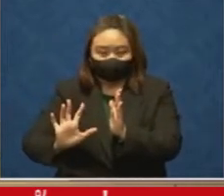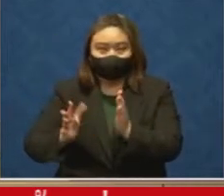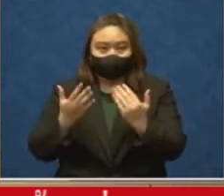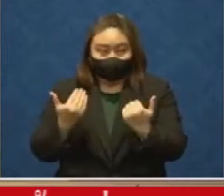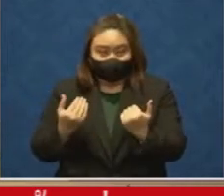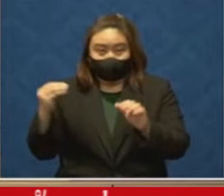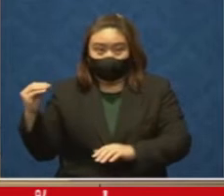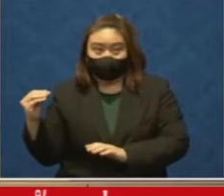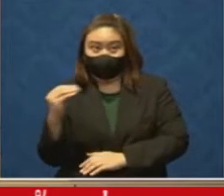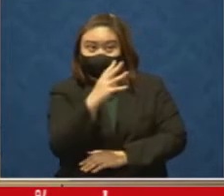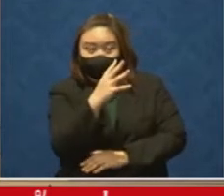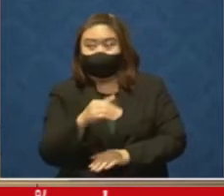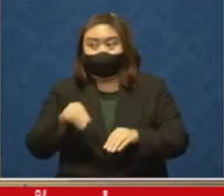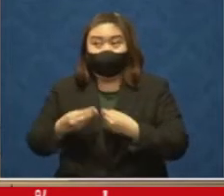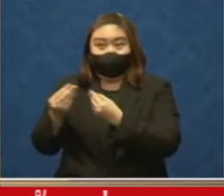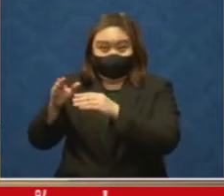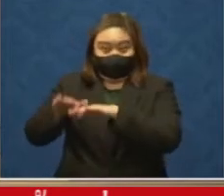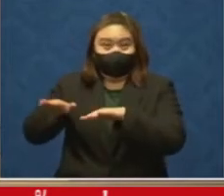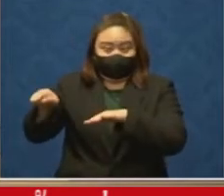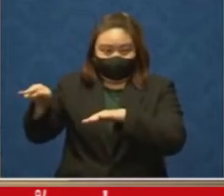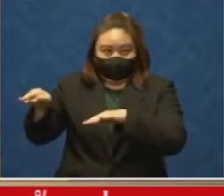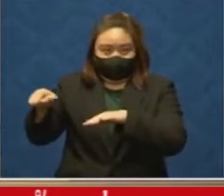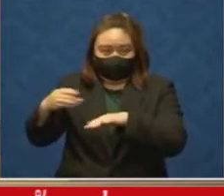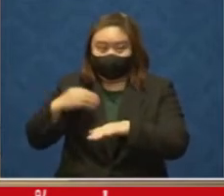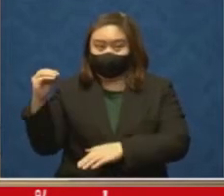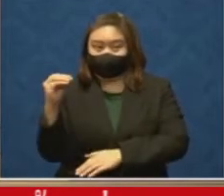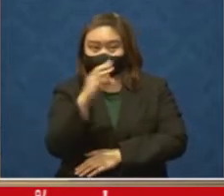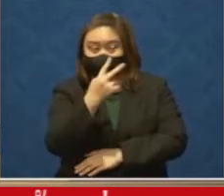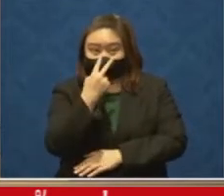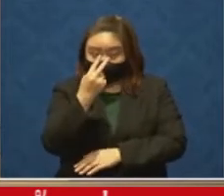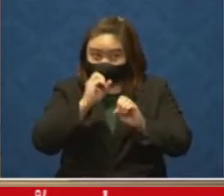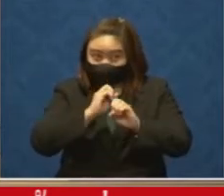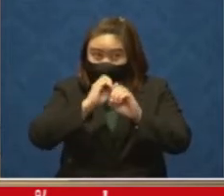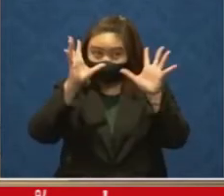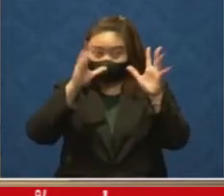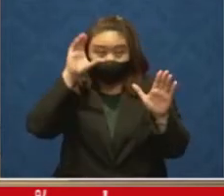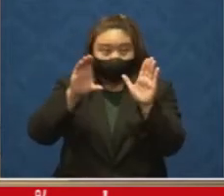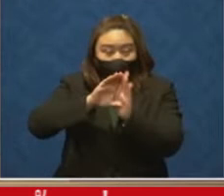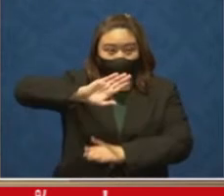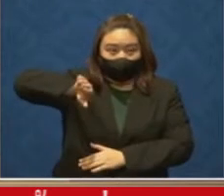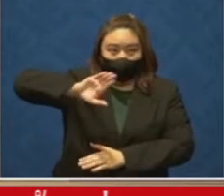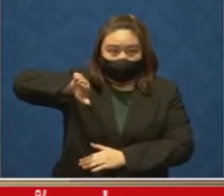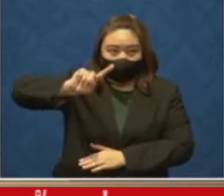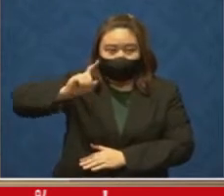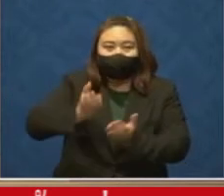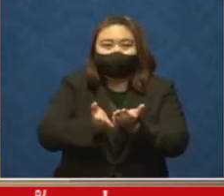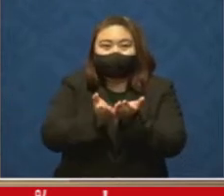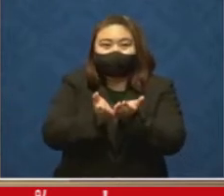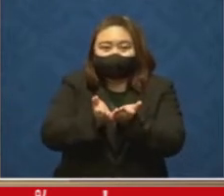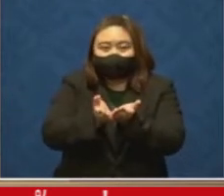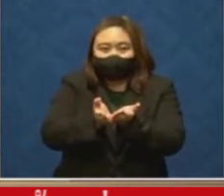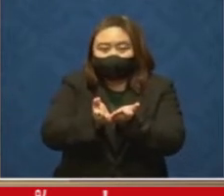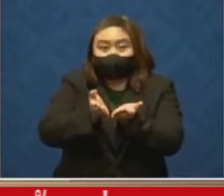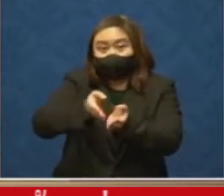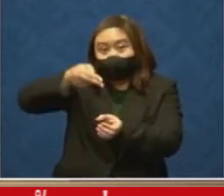ื่องที่เราฉายออกมา แลวผมให้เด็ๆ ลูกน้องเี่ย ผมฉายเองดซ้ำไปครับเห็ชดเจนเลยครั และไรูปขวามือนี้ก็คือเร